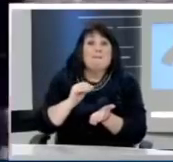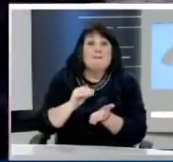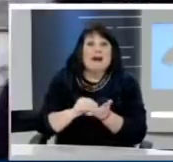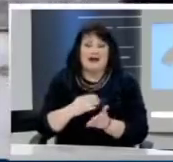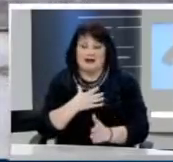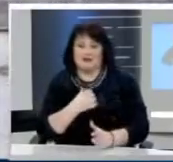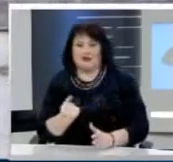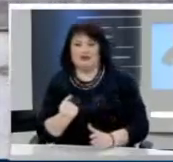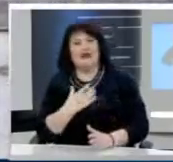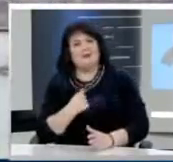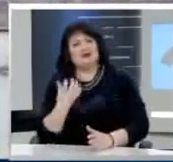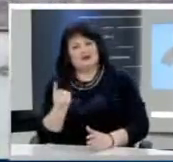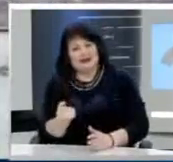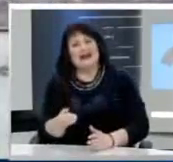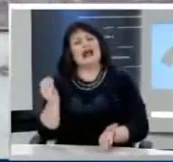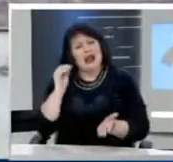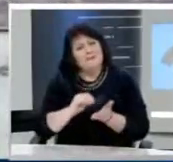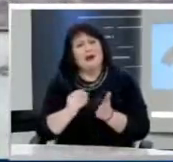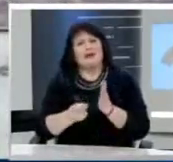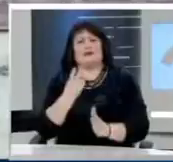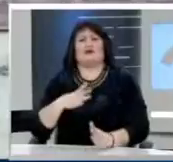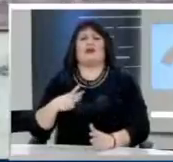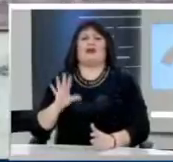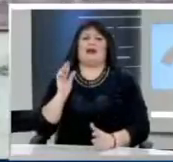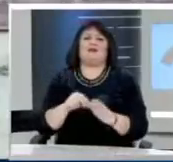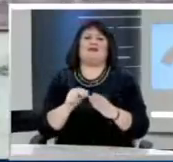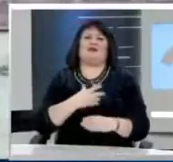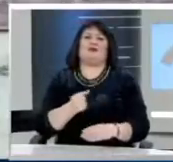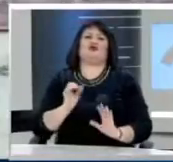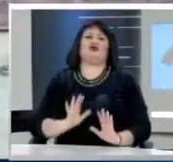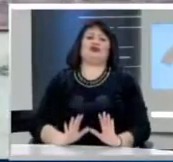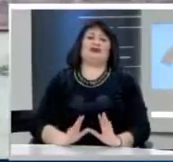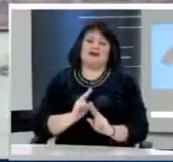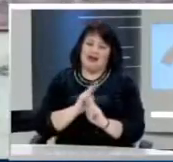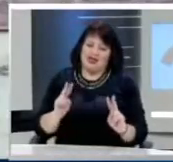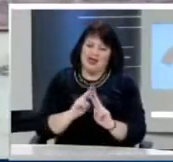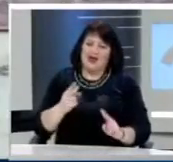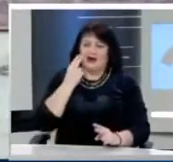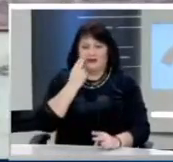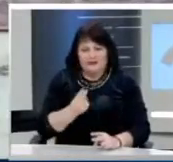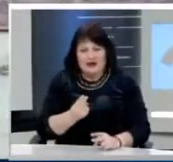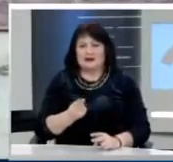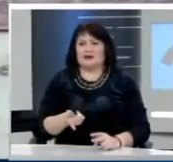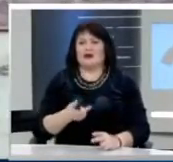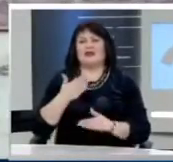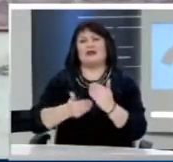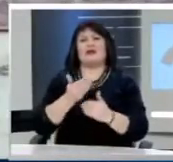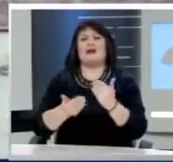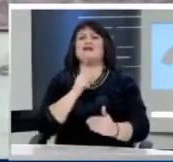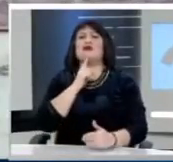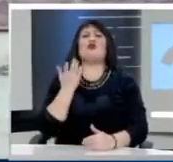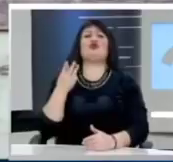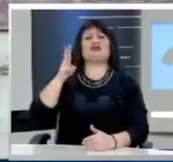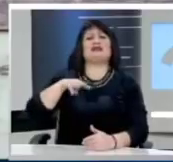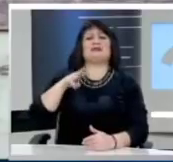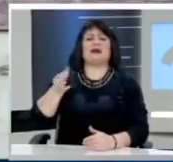επαναβεβαίωσης της εμπιστοσύνης της Βουλής, τότε, λέω, θα ήταν σαφές ότι θα ακολουθεί το η διαδικασία κατά πώς